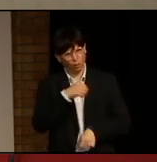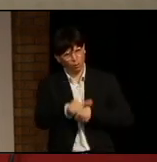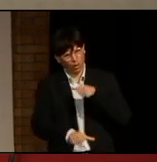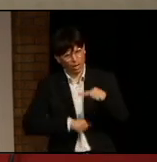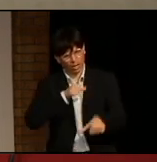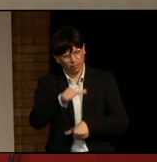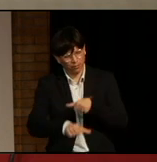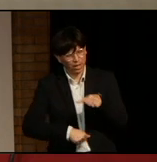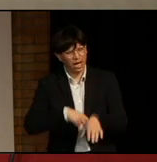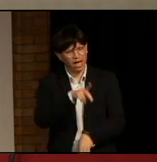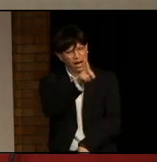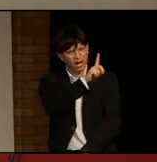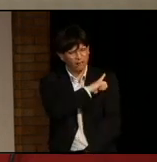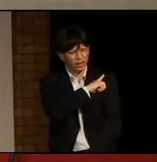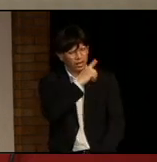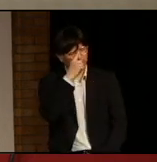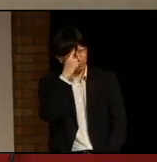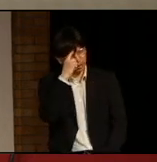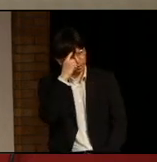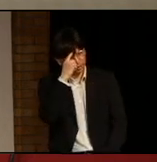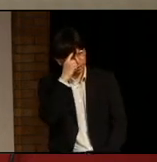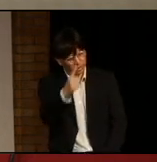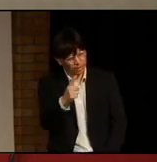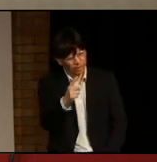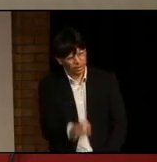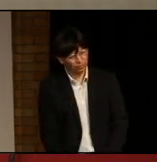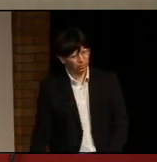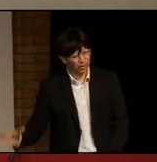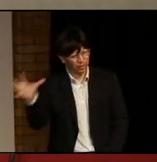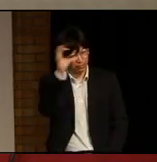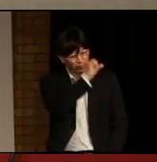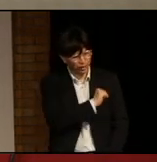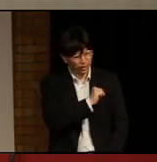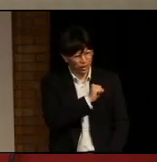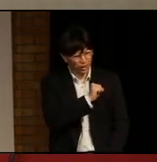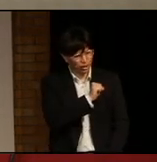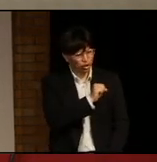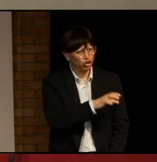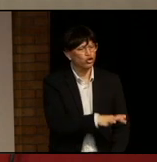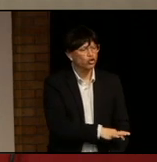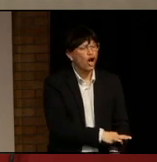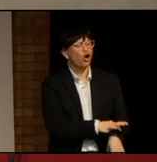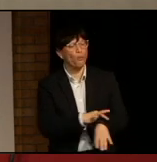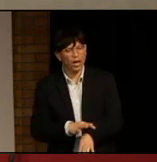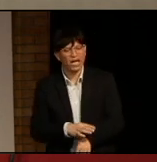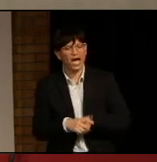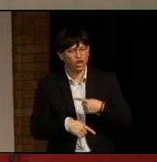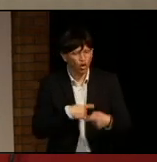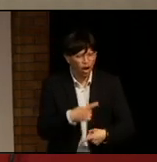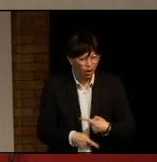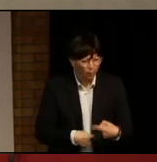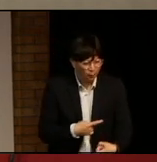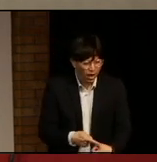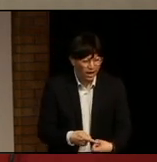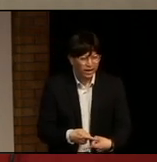la mia mentalità per cambiare il mio stile di vita e per capire che forse sto portando avanti un percorso comunitario